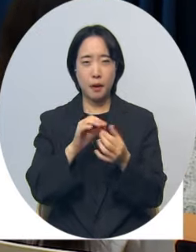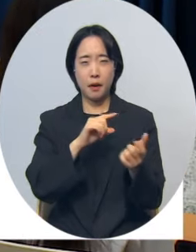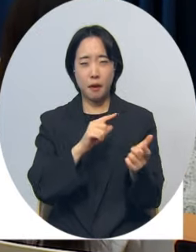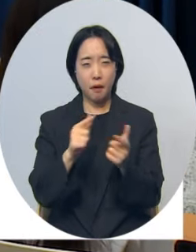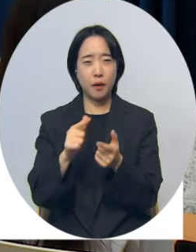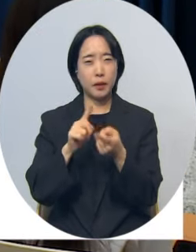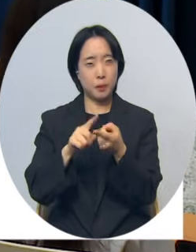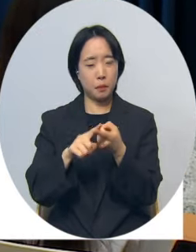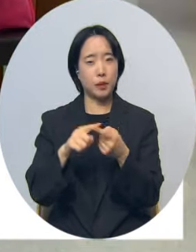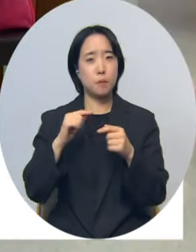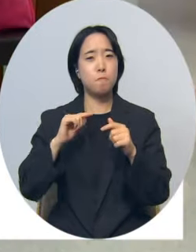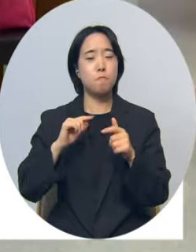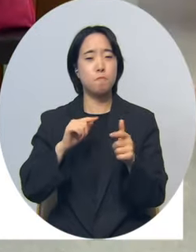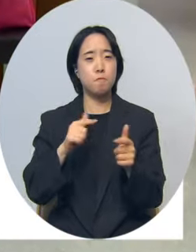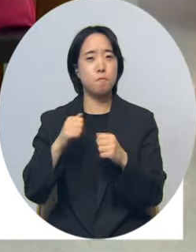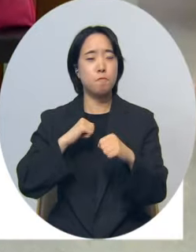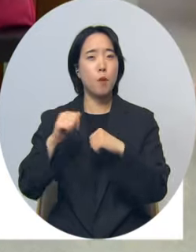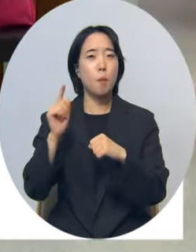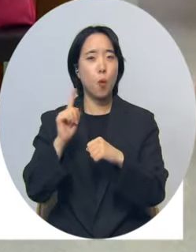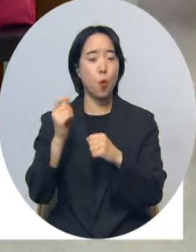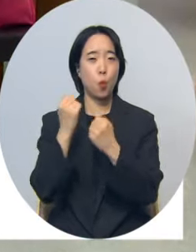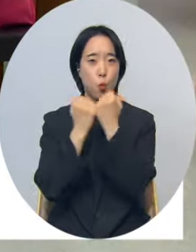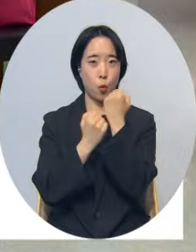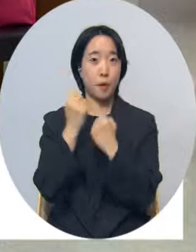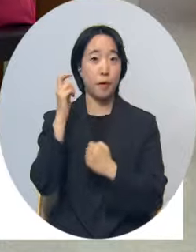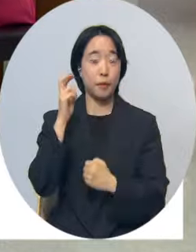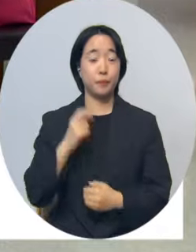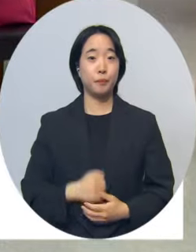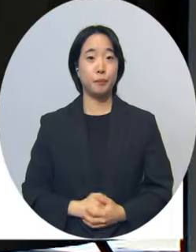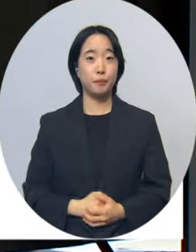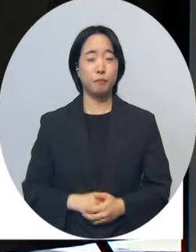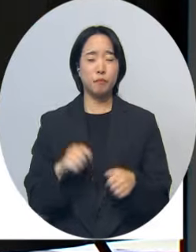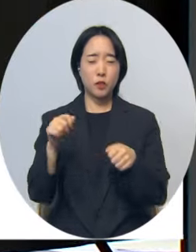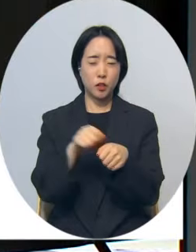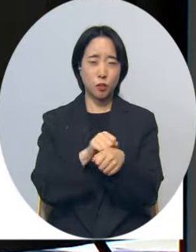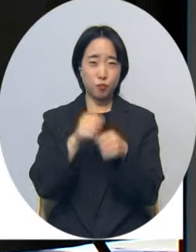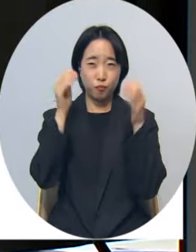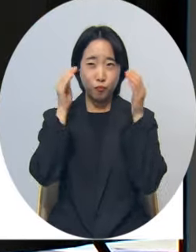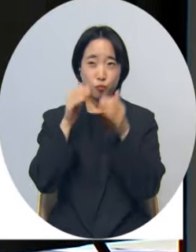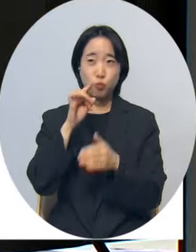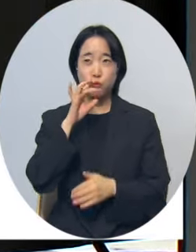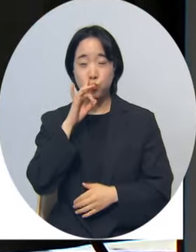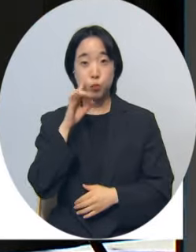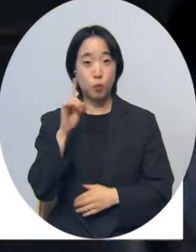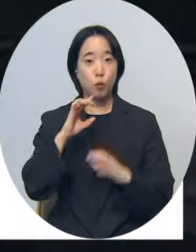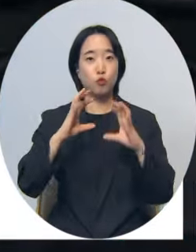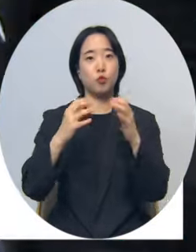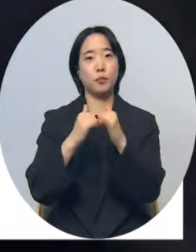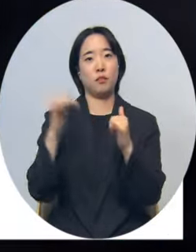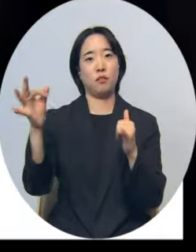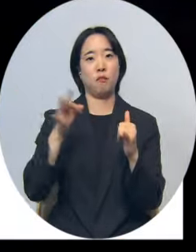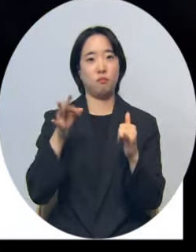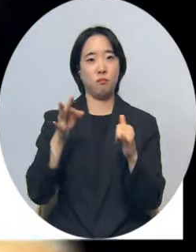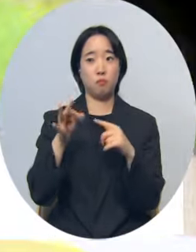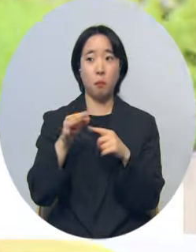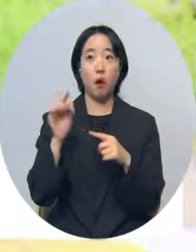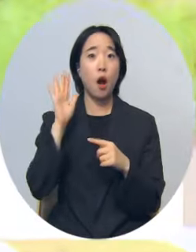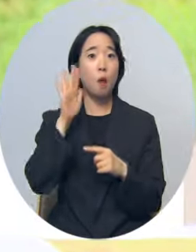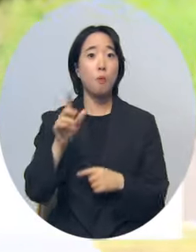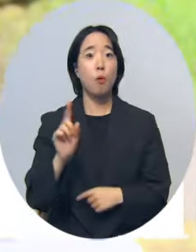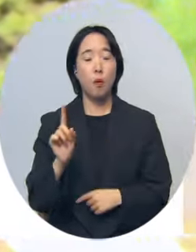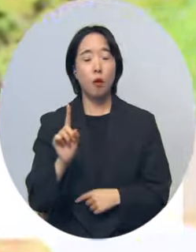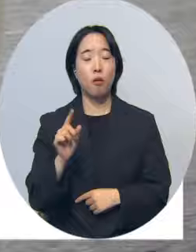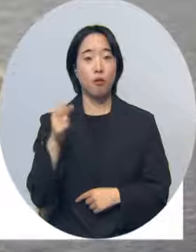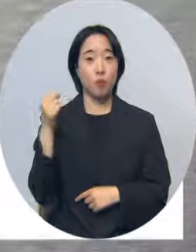풀어낼 것으로 보입니다. 특히 국민의 관심이 모아지는 국민연금 개혁안의 골자를 밝히고 의대 증원 등